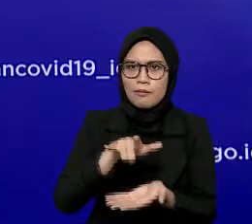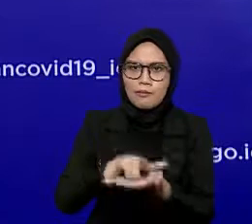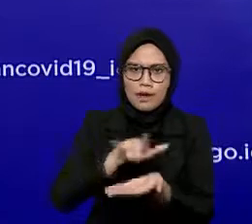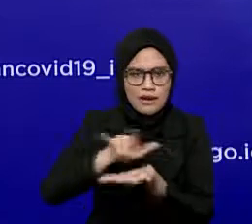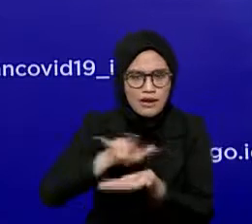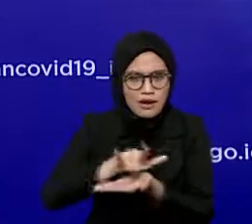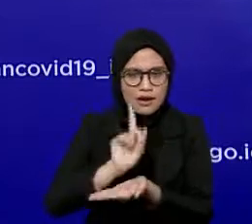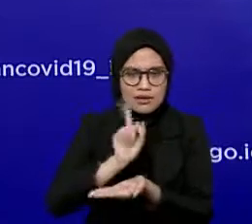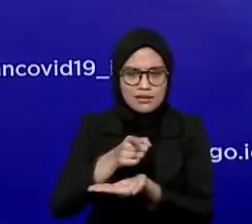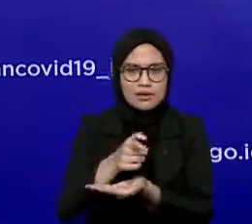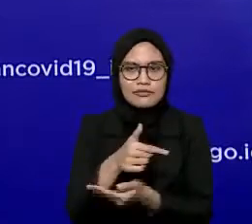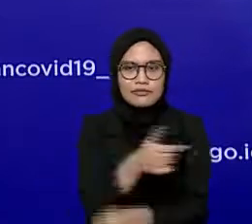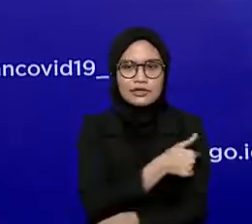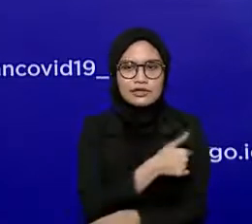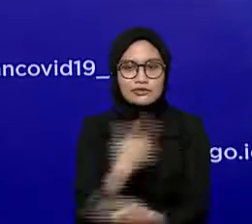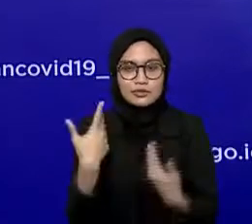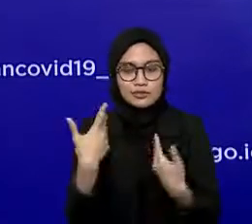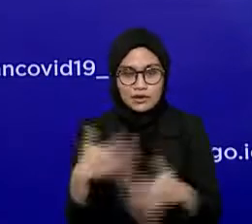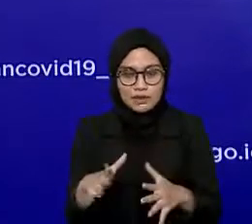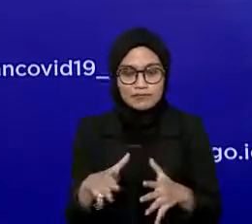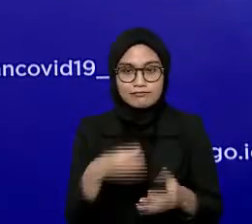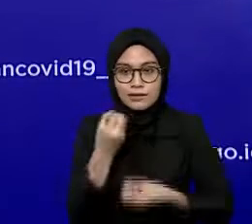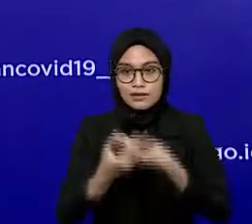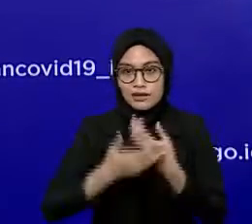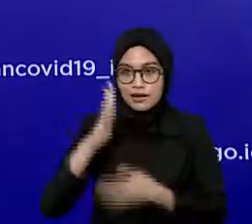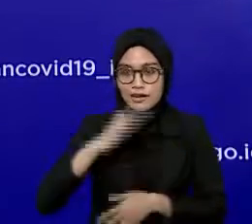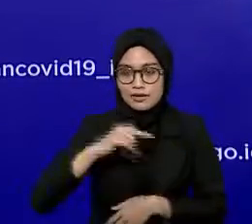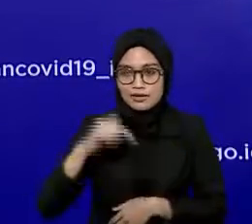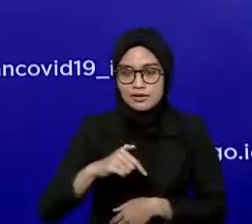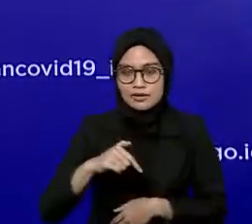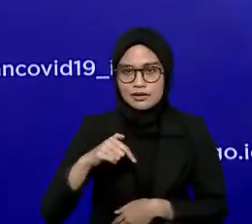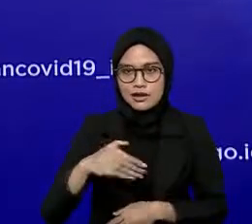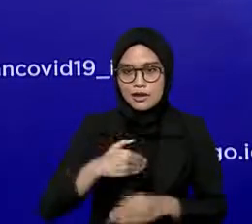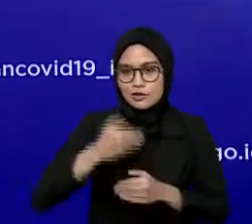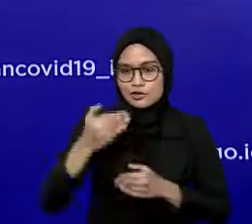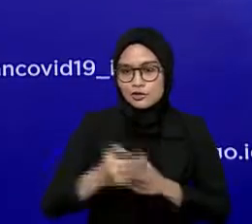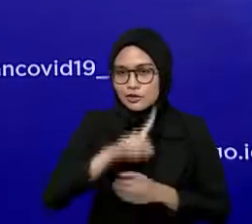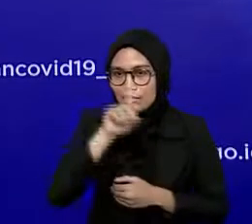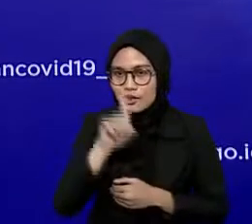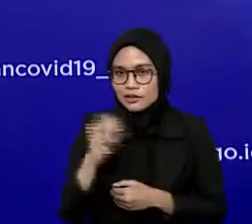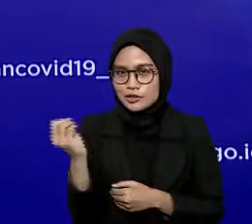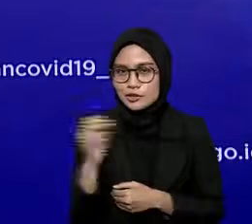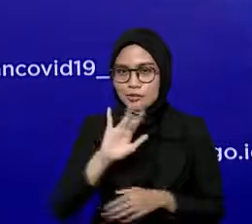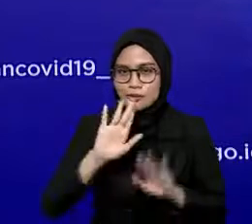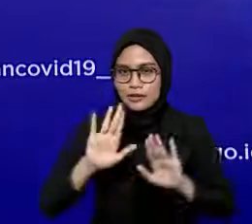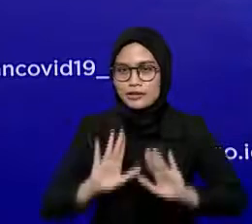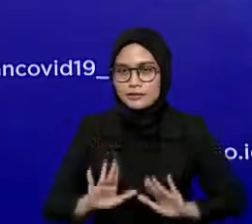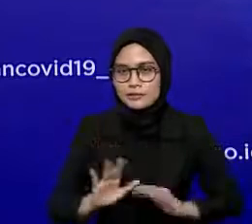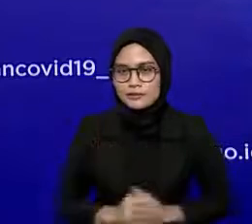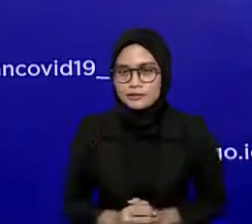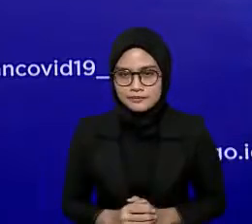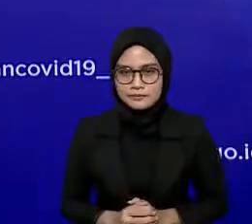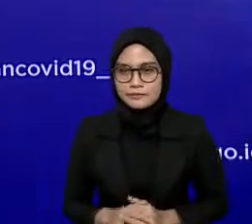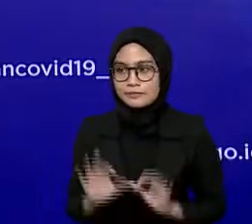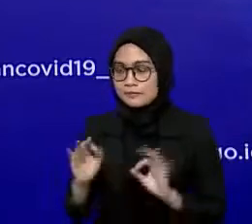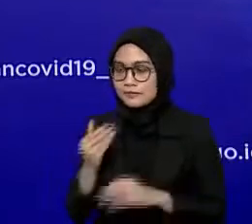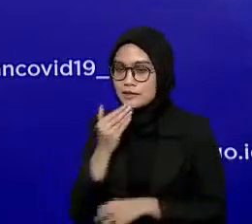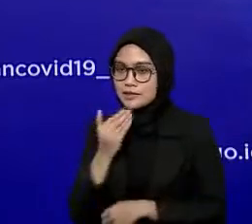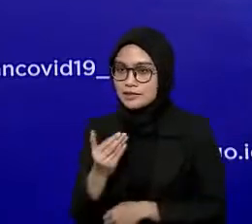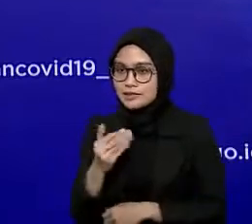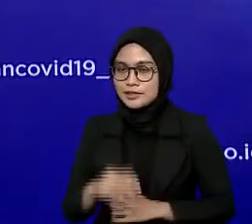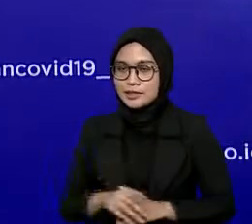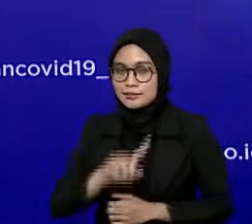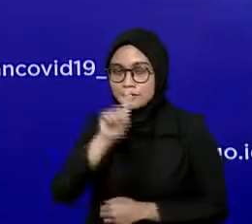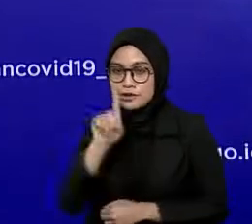pelabuhan. Demikian konferensi pers hari ini. Saya lanjutkan dengan sesi tanya-jawab media. Terima kasih Prof.